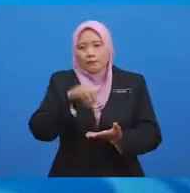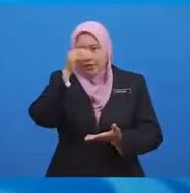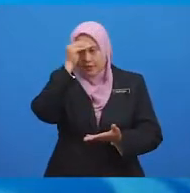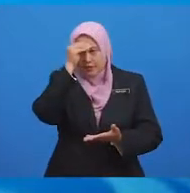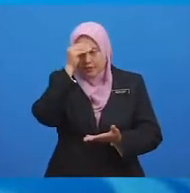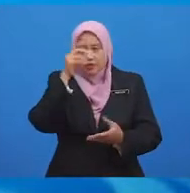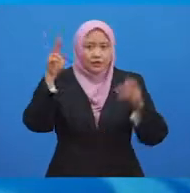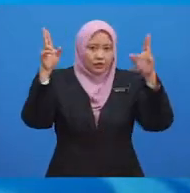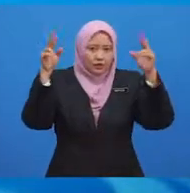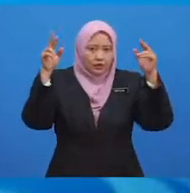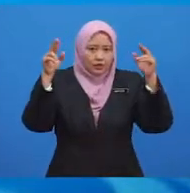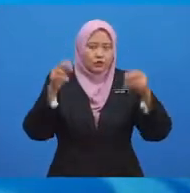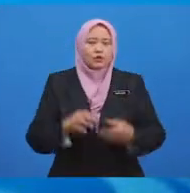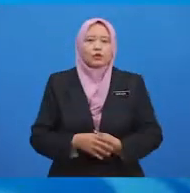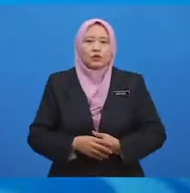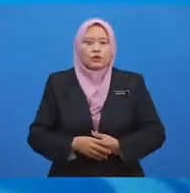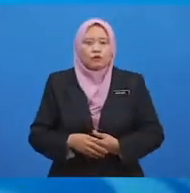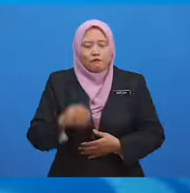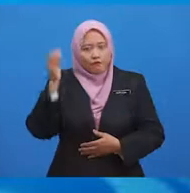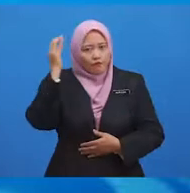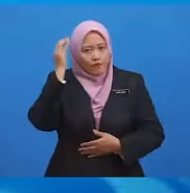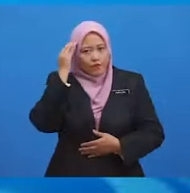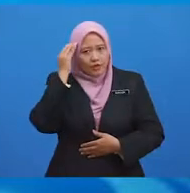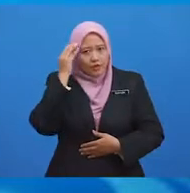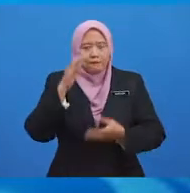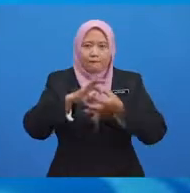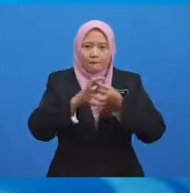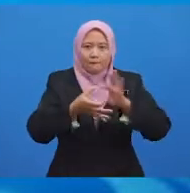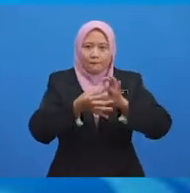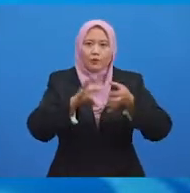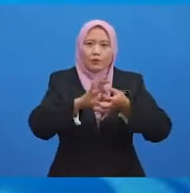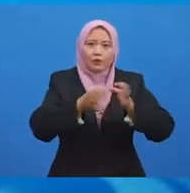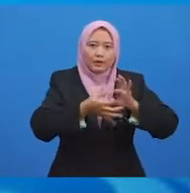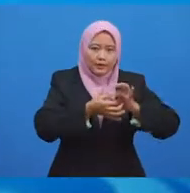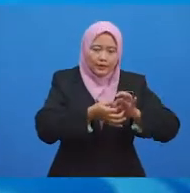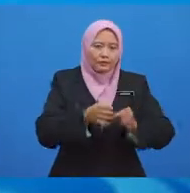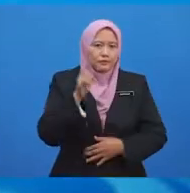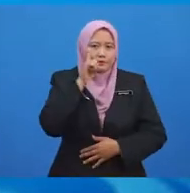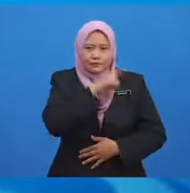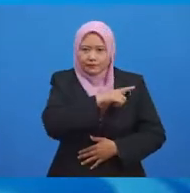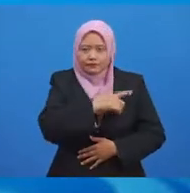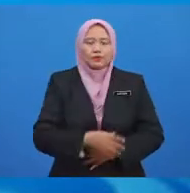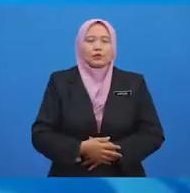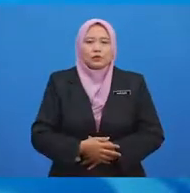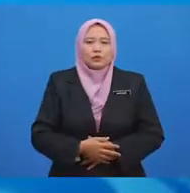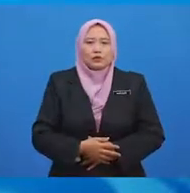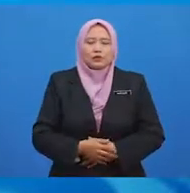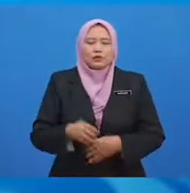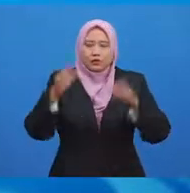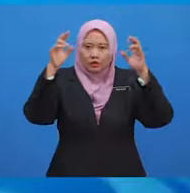7.1 iaitu memahami polimer sintetik dan tajuk